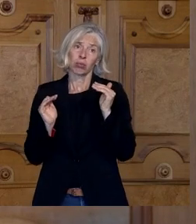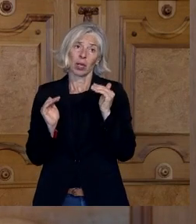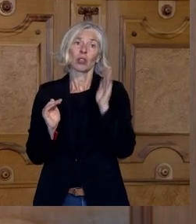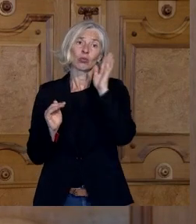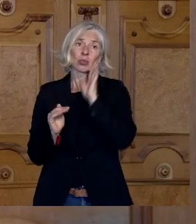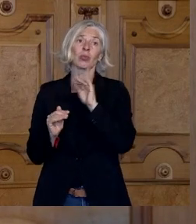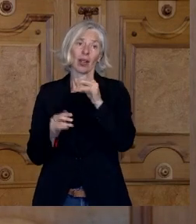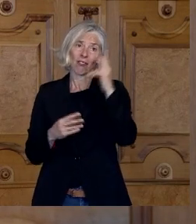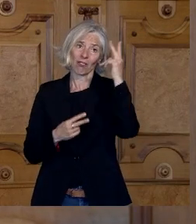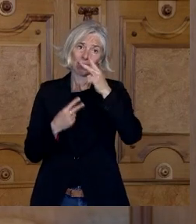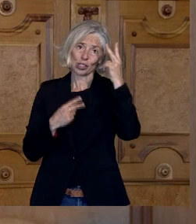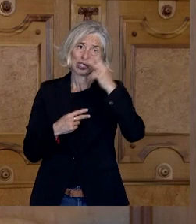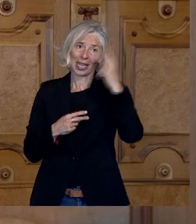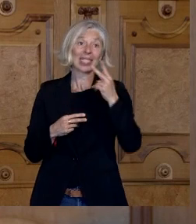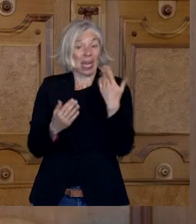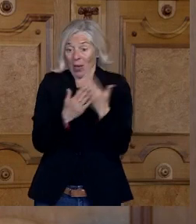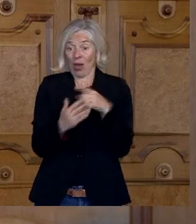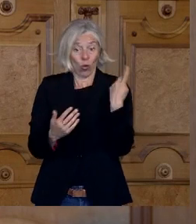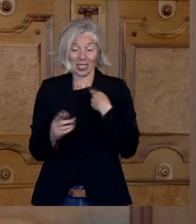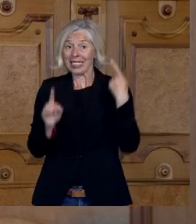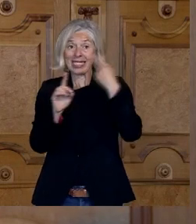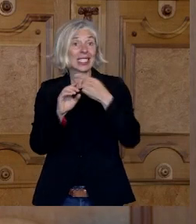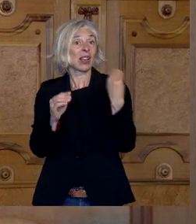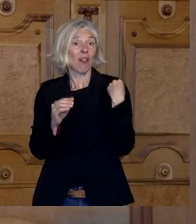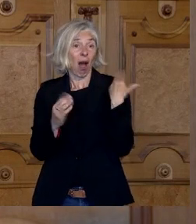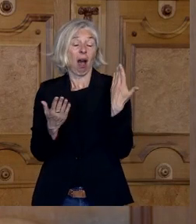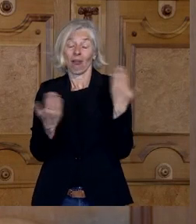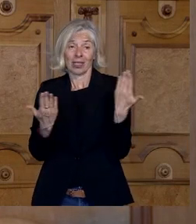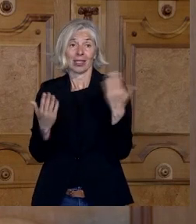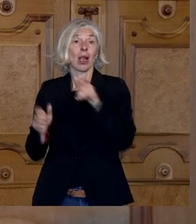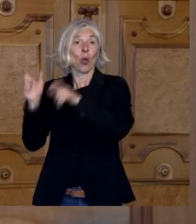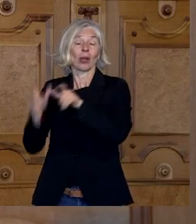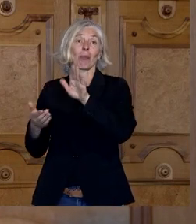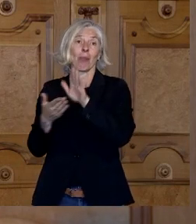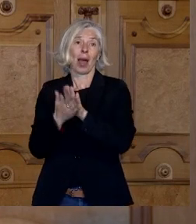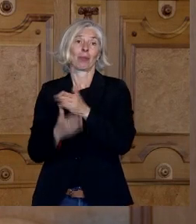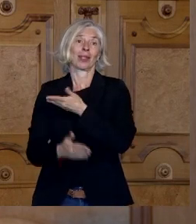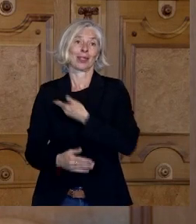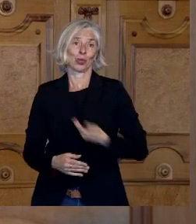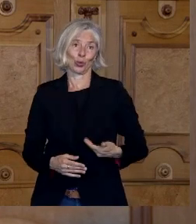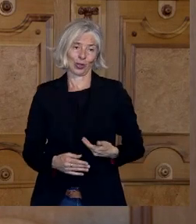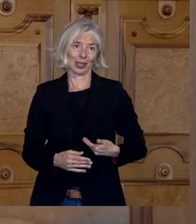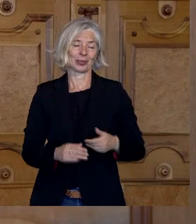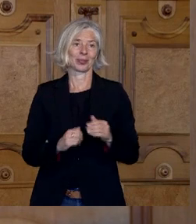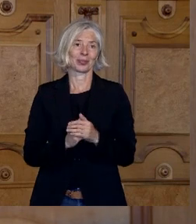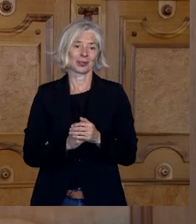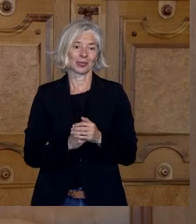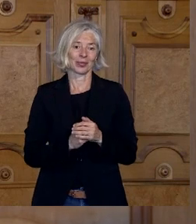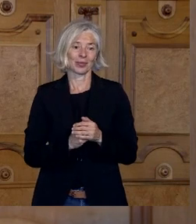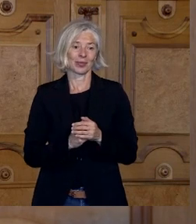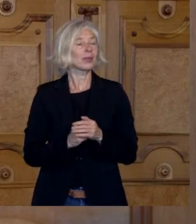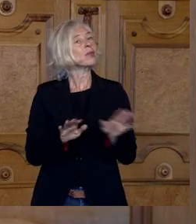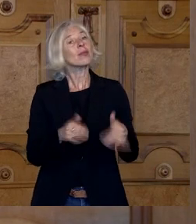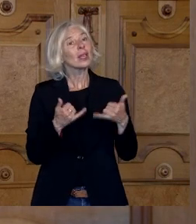wir auch an der Gesunderhaltung gearbeitet. Diese Lockerungen müssen natürlich in Gleichklang gehen